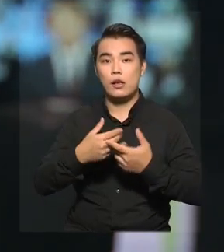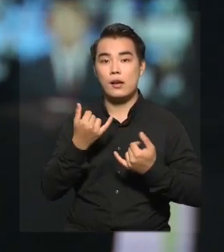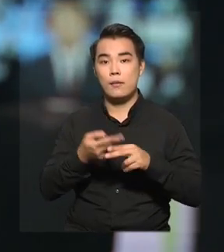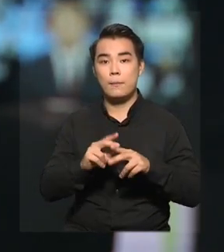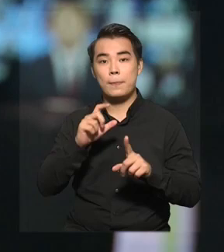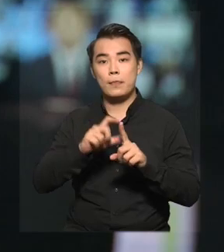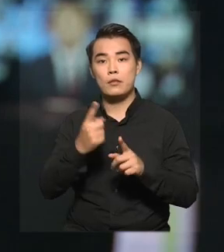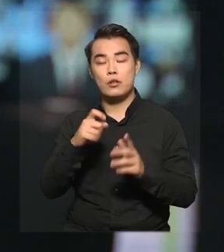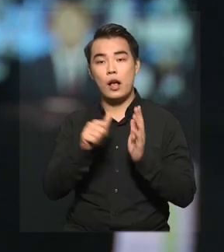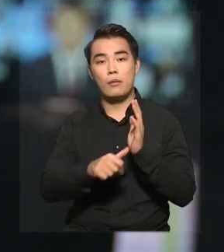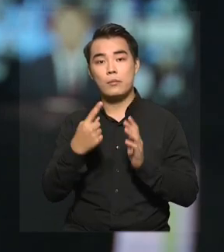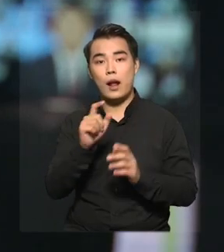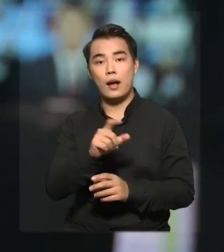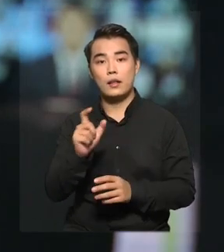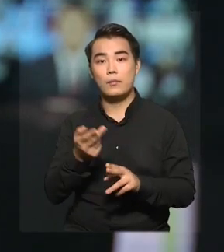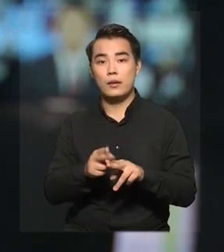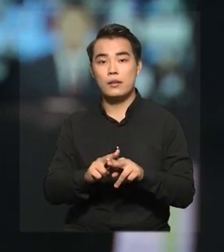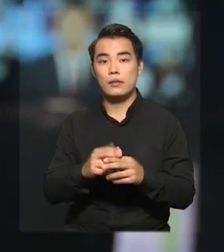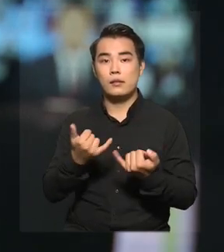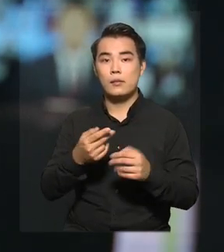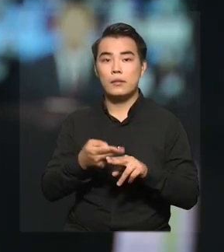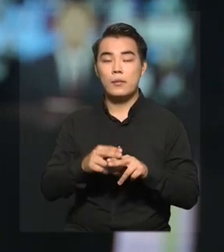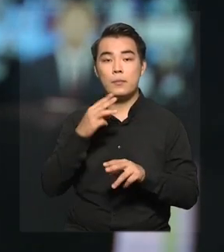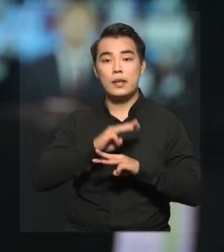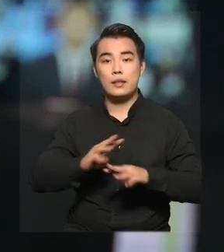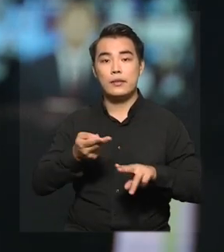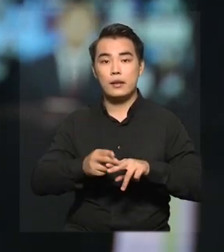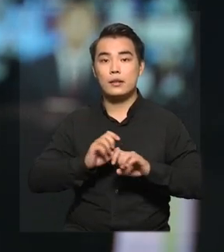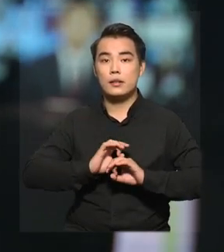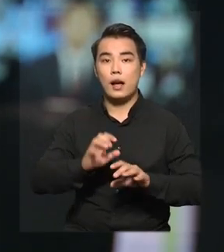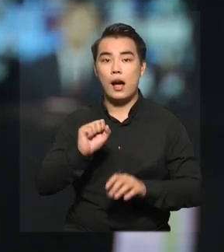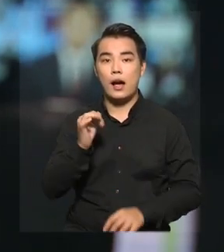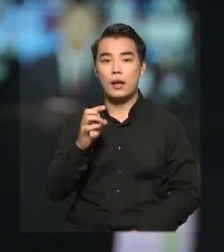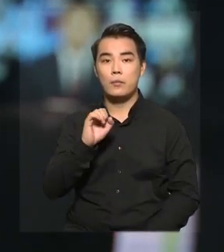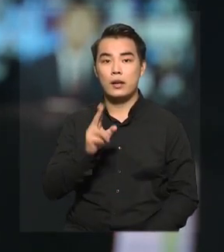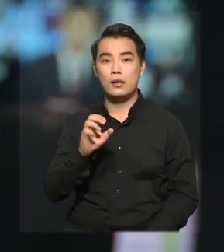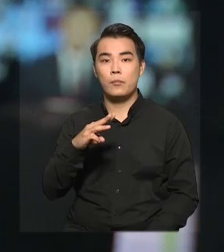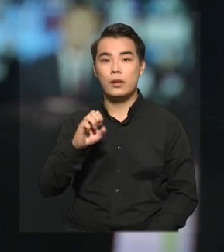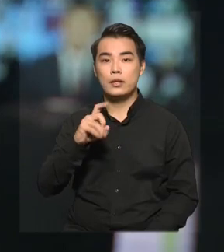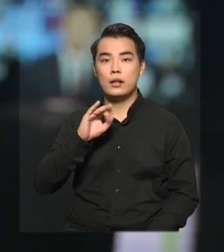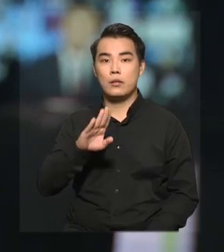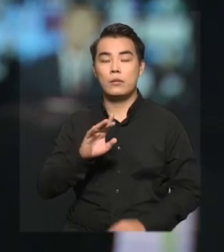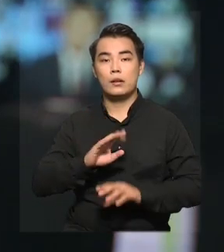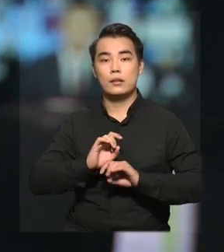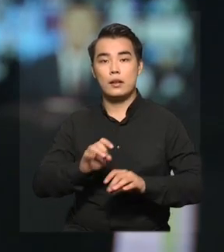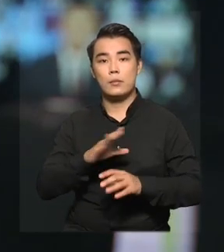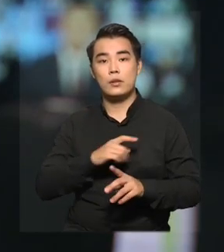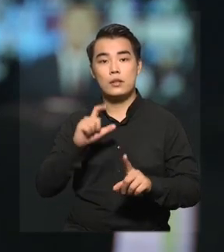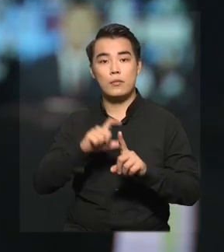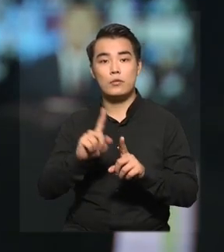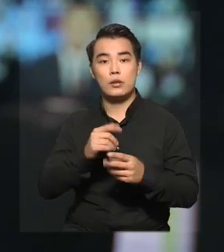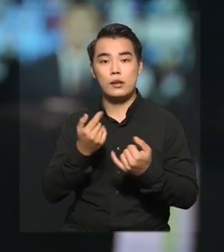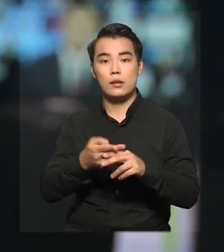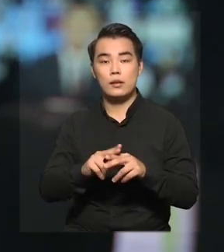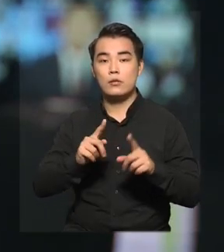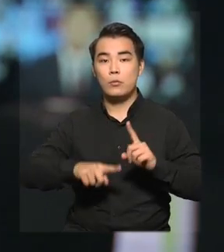саны 161 адам. Бұл туралы Сыртқы істер министрлігінің ресми өкілі Айбек Смадияров мәлімдеді. Оның айтуынша,